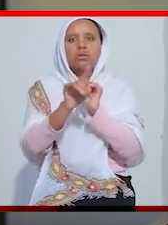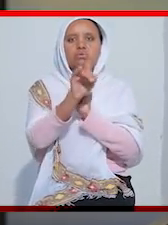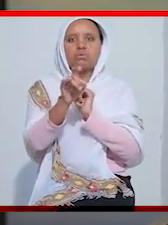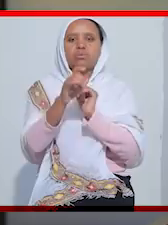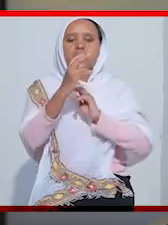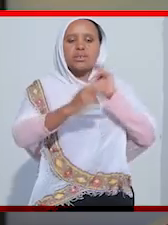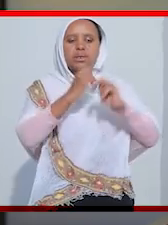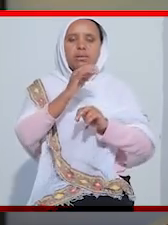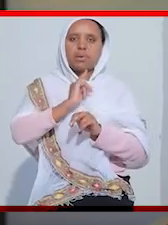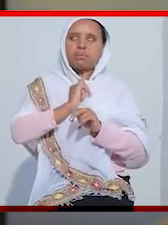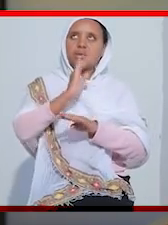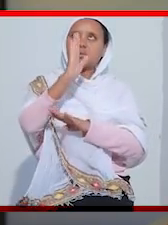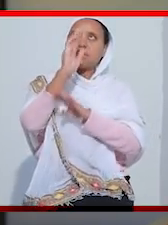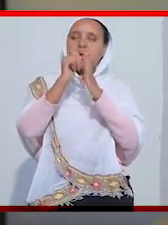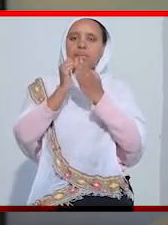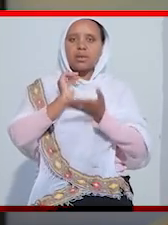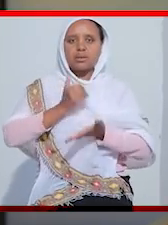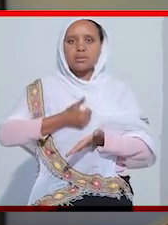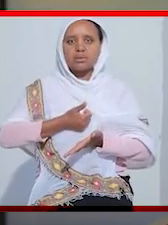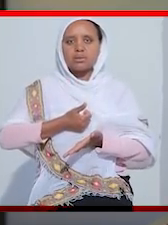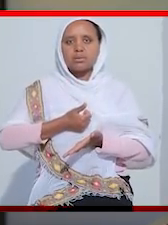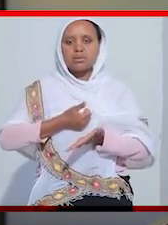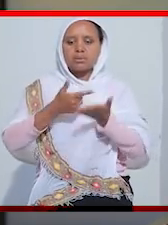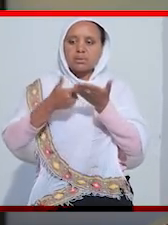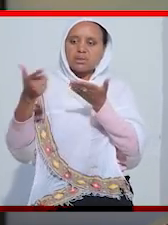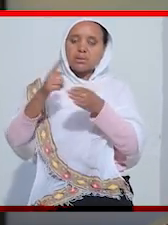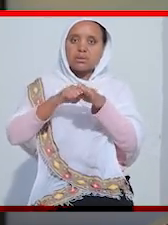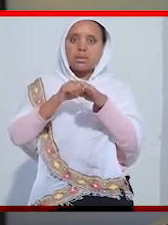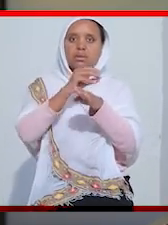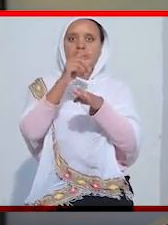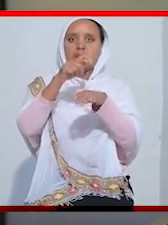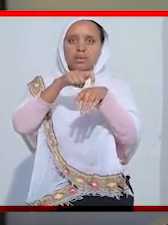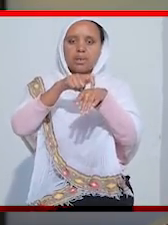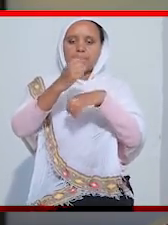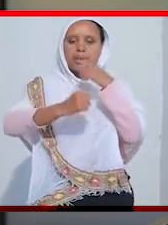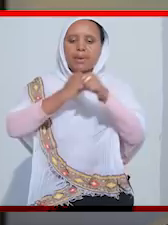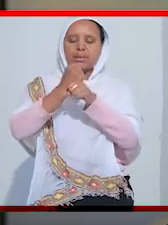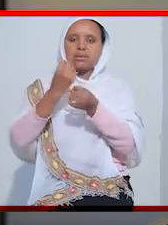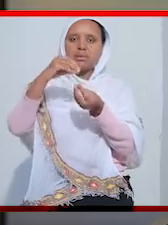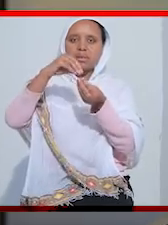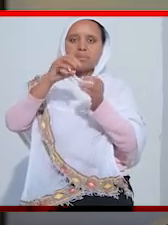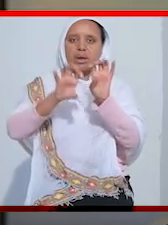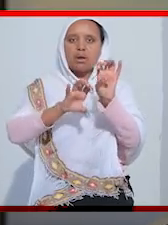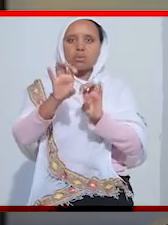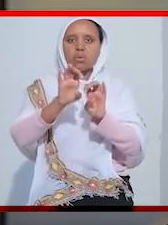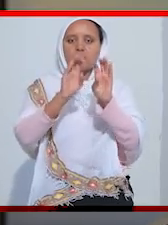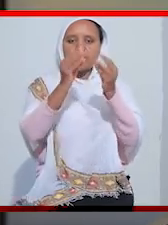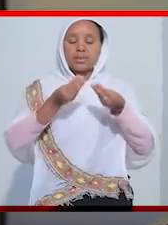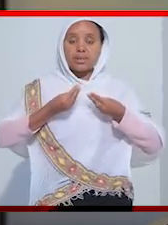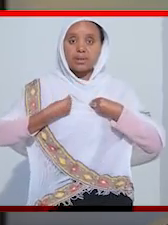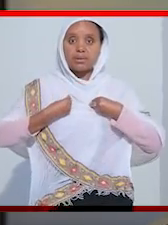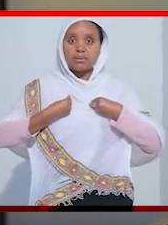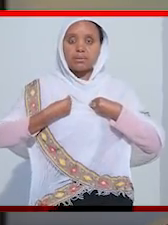እንደምን ዋላችሁ? የቸርነት ባለቤት እግዚአብሔር አምላካችን ይችንን ሰዓትና ጊዜ በእድሜያችን ላይ ተጨማሪ